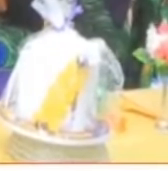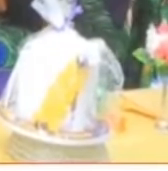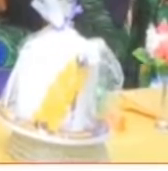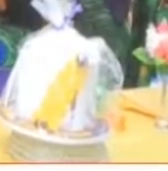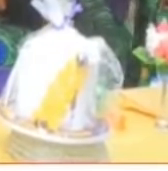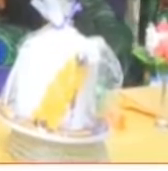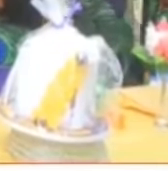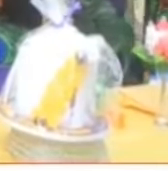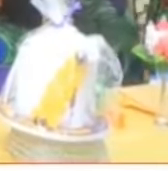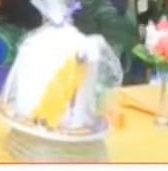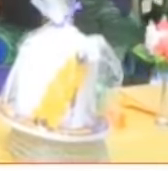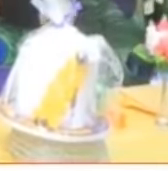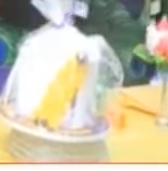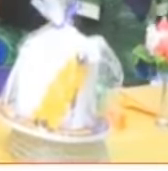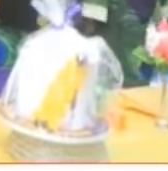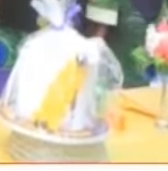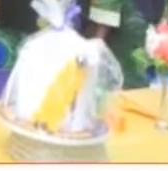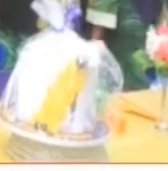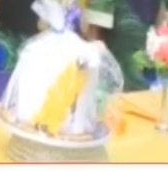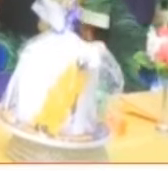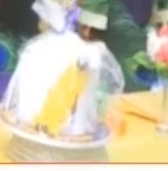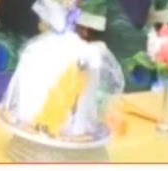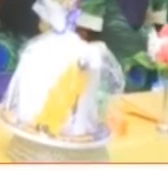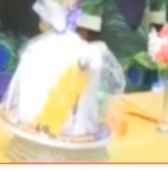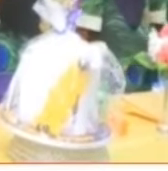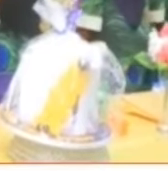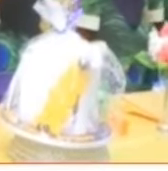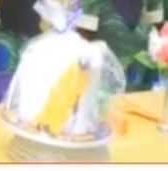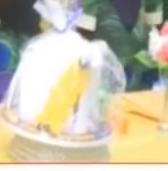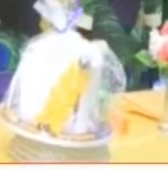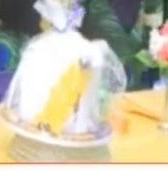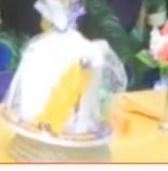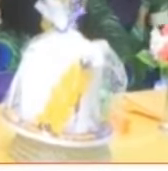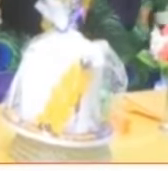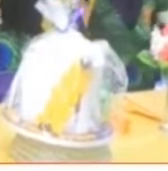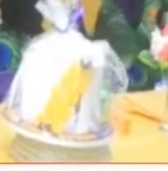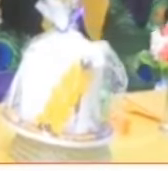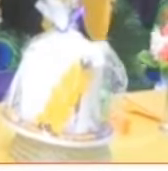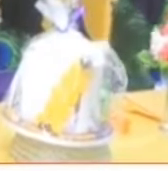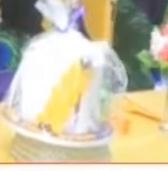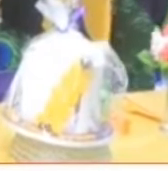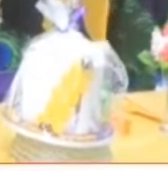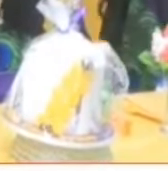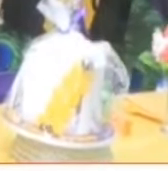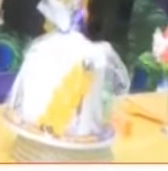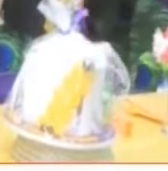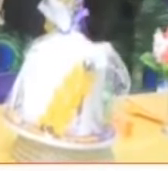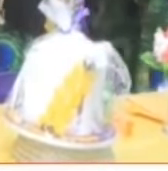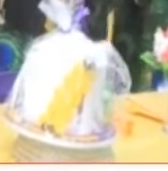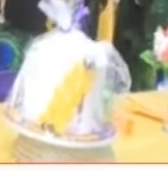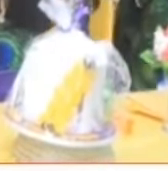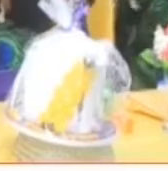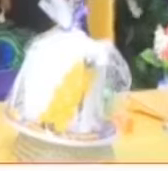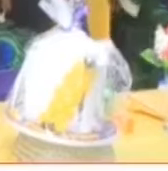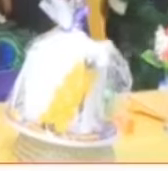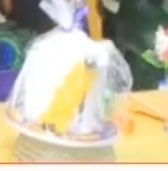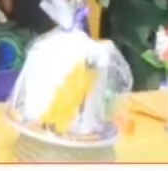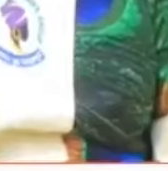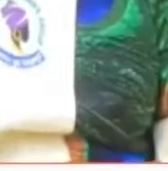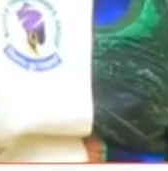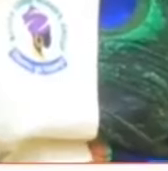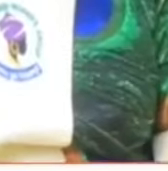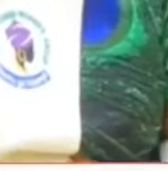tutunda. Tutunde disitulikiti nga Kampala, tutunde Uganda ng'eggwanga, ate tuvaawo ebyo byaffe tubifulumye n'ebweru. Ekyo ky'ekigendererwa kyaffe